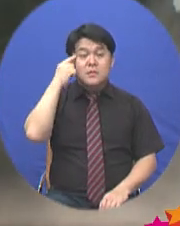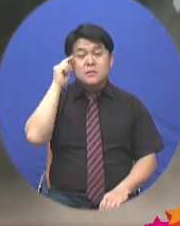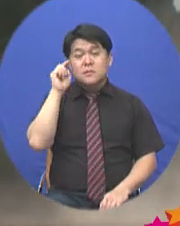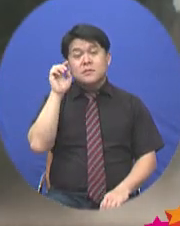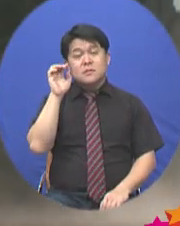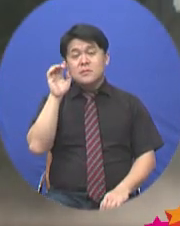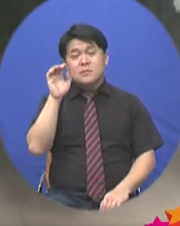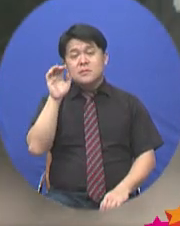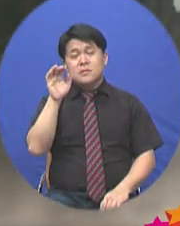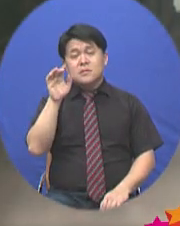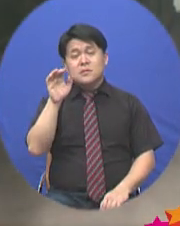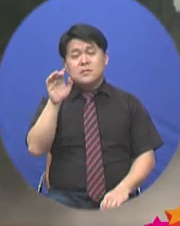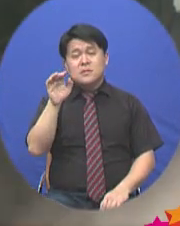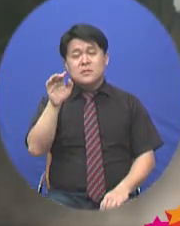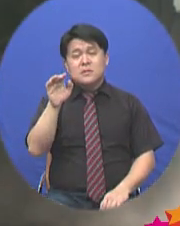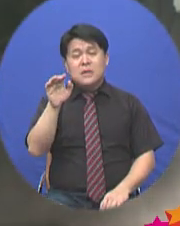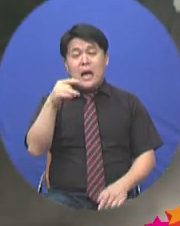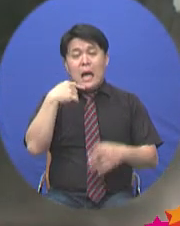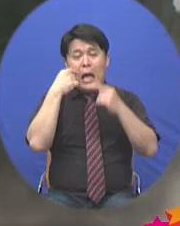날마다